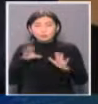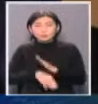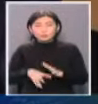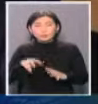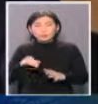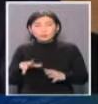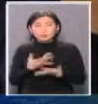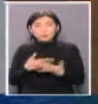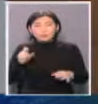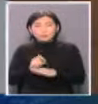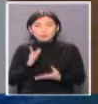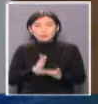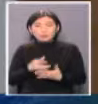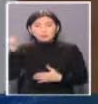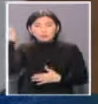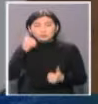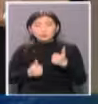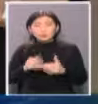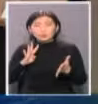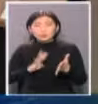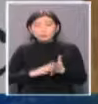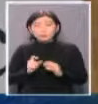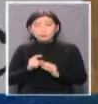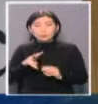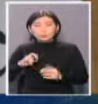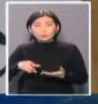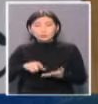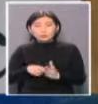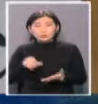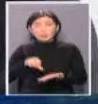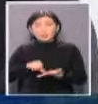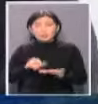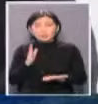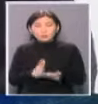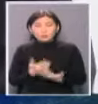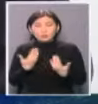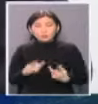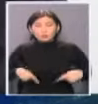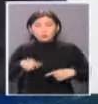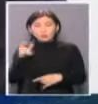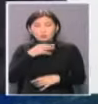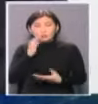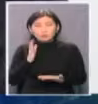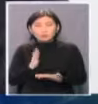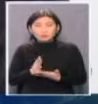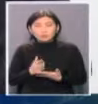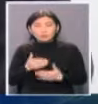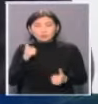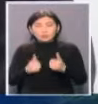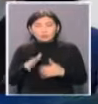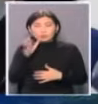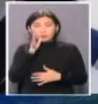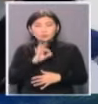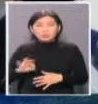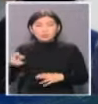логикалық тапсырмалар да бар. Білім додасына тек 9-11 сынып оқушылары қатысқан. Ұйымдастырушылардың сөзіне сенсек, жарыс кезінде